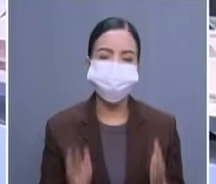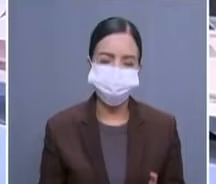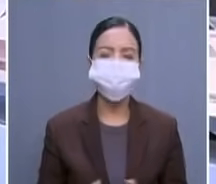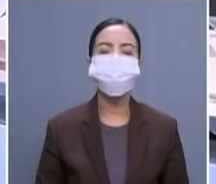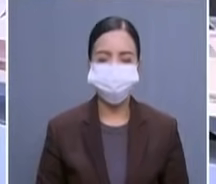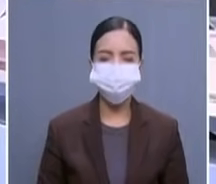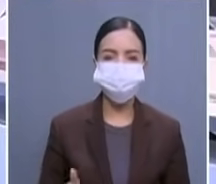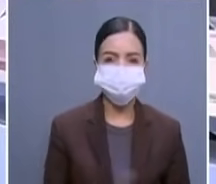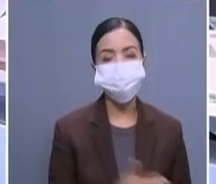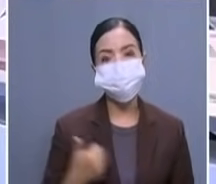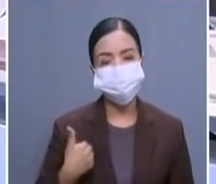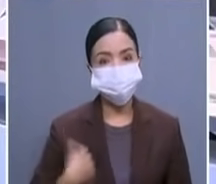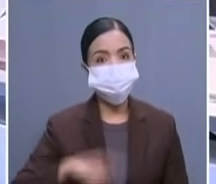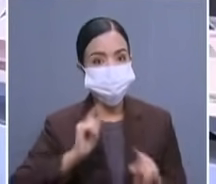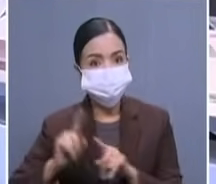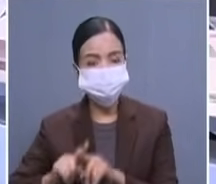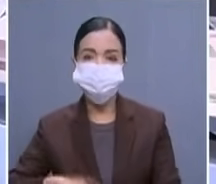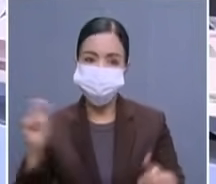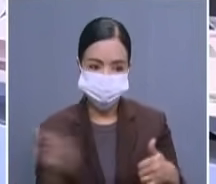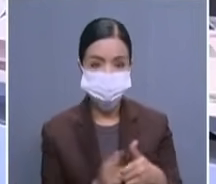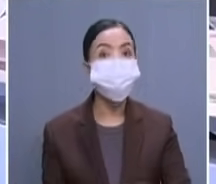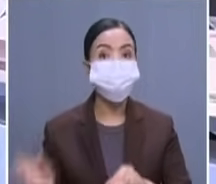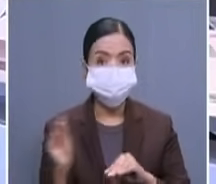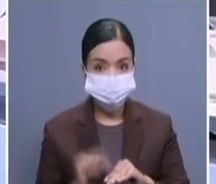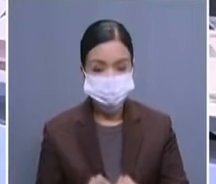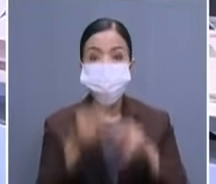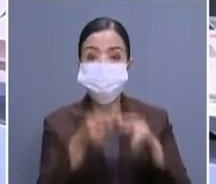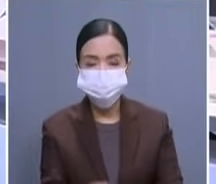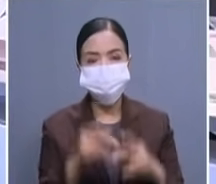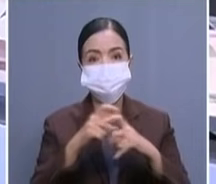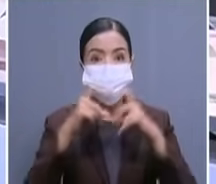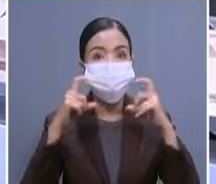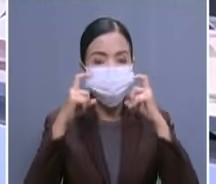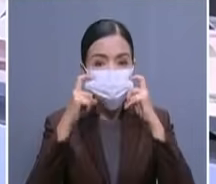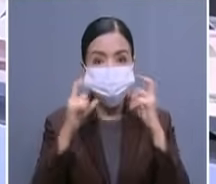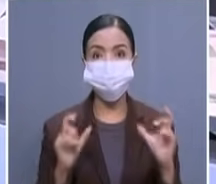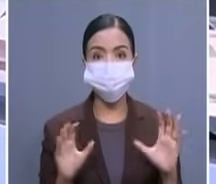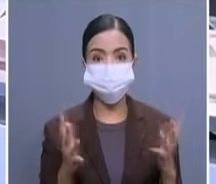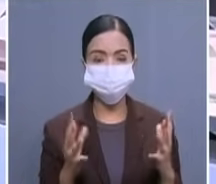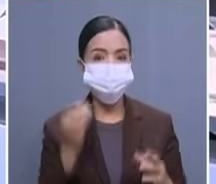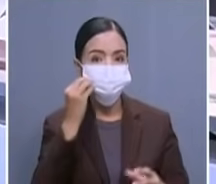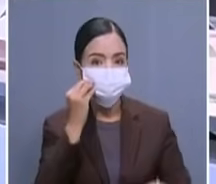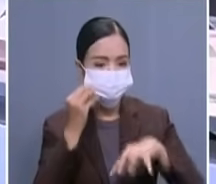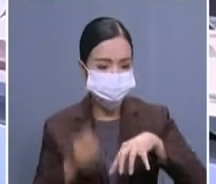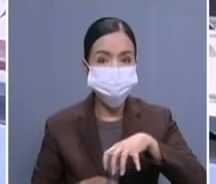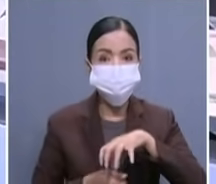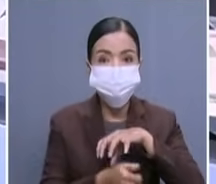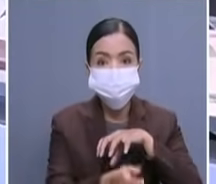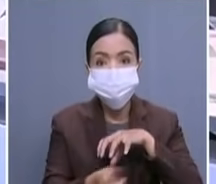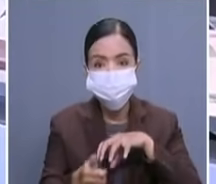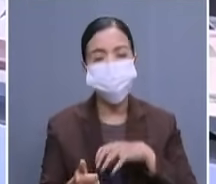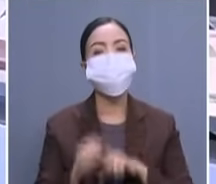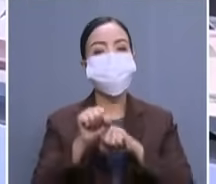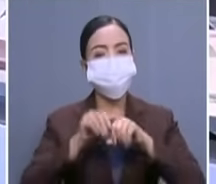มาดูเรื่องของมาตรการต่างๆที่มีบทลงโทษเพิ่มเติมนะคะโดยเฉพาะเรื่องของการไม่สวมหน้ากากอนามัยออกนอกเคหสถานนะคะก็มี